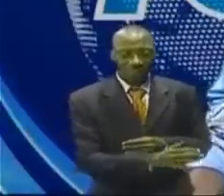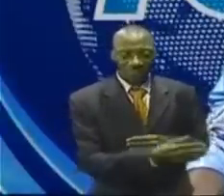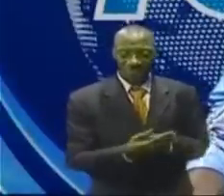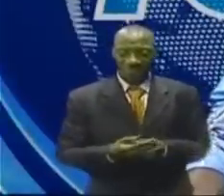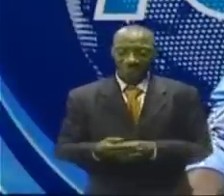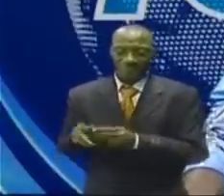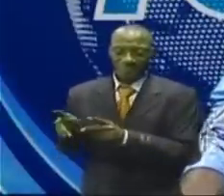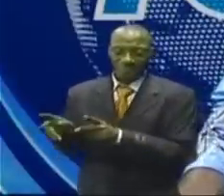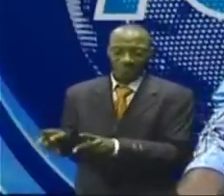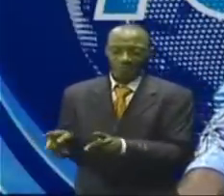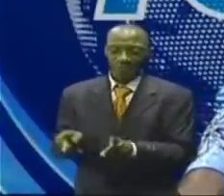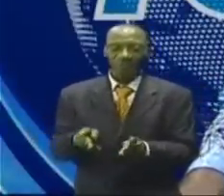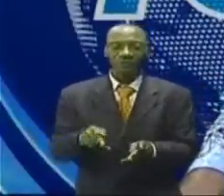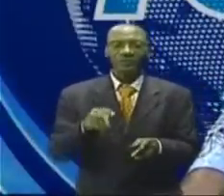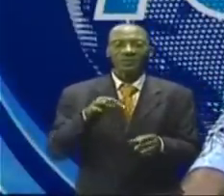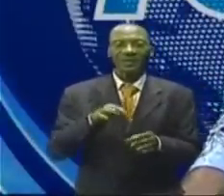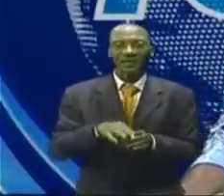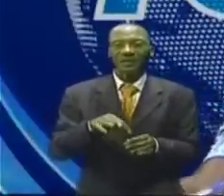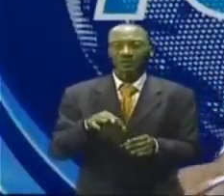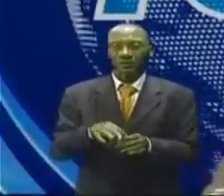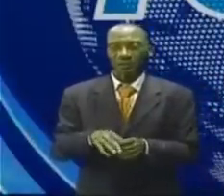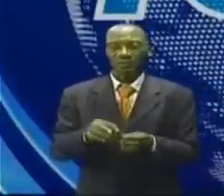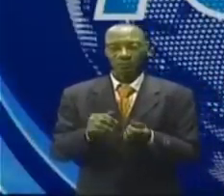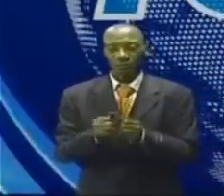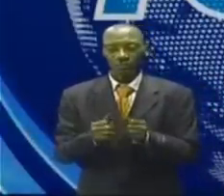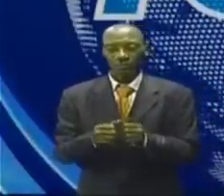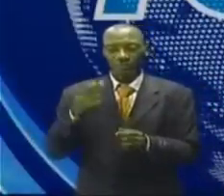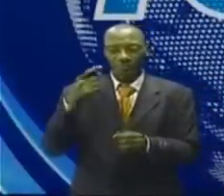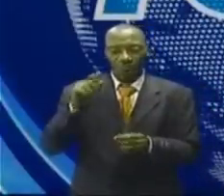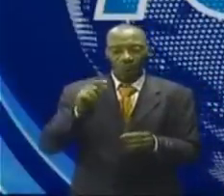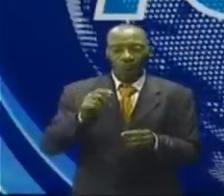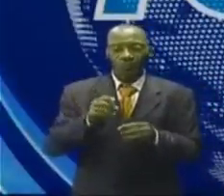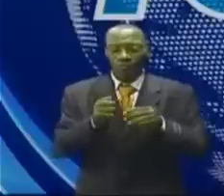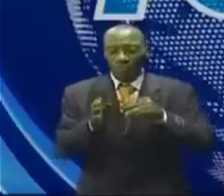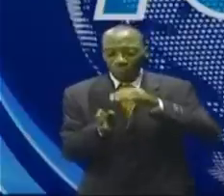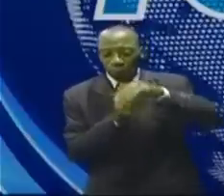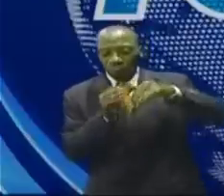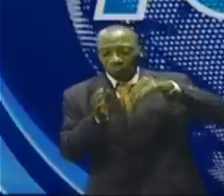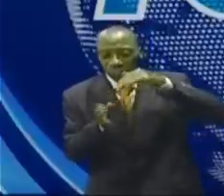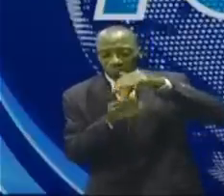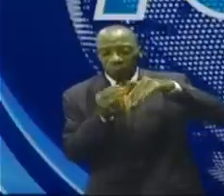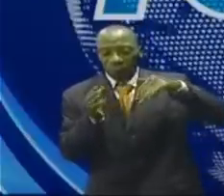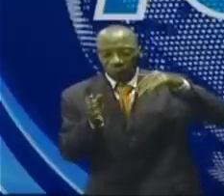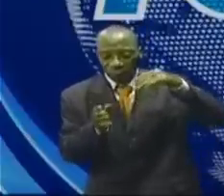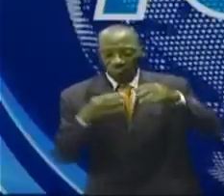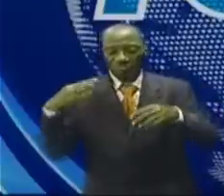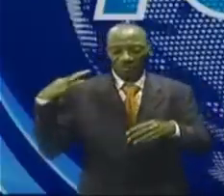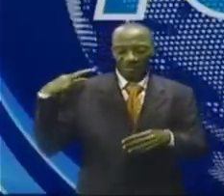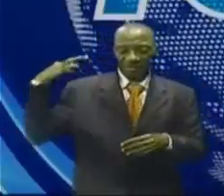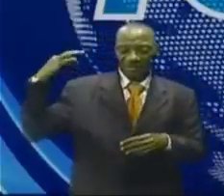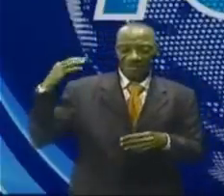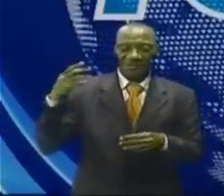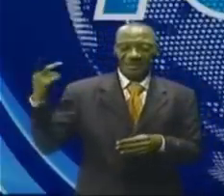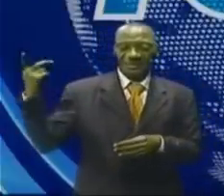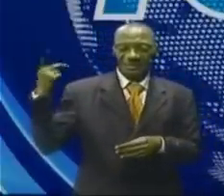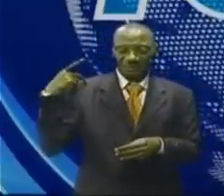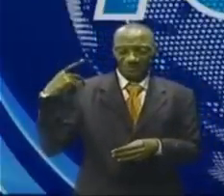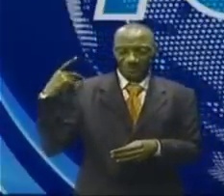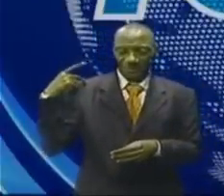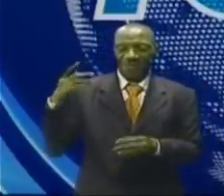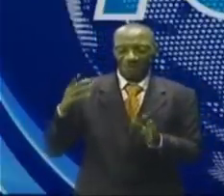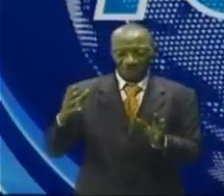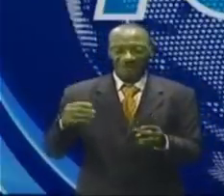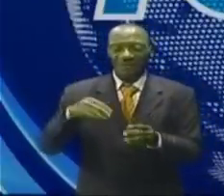dans ce journal. L'opération de réception et traitement des candidatures se poursuit normalement dans la ville d'Issiro. Le gouverneur du Haut-Tuélé